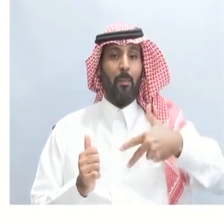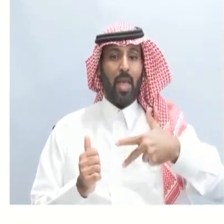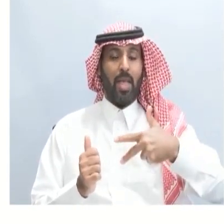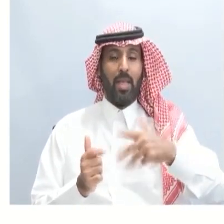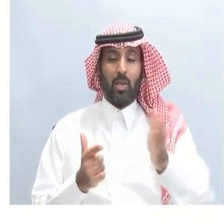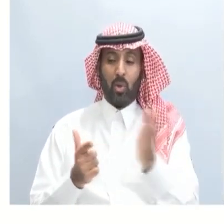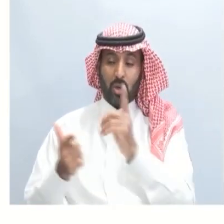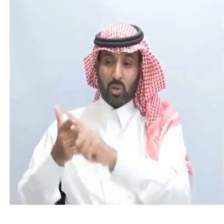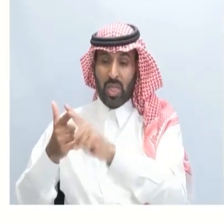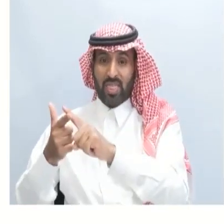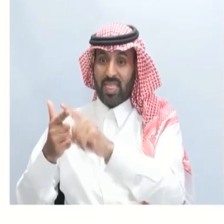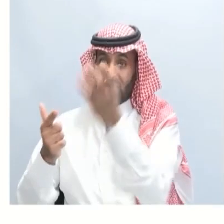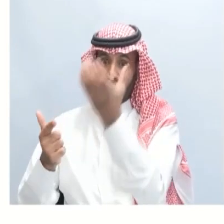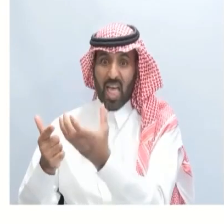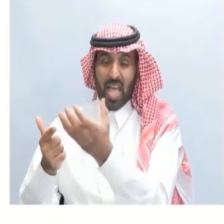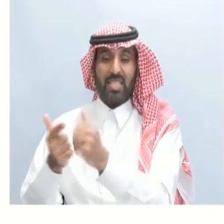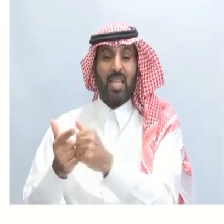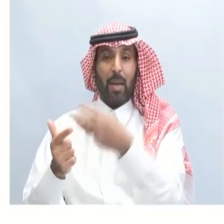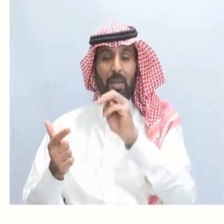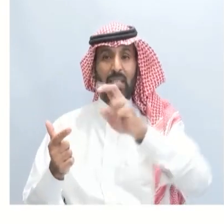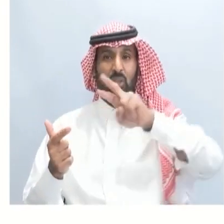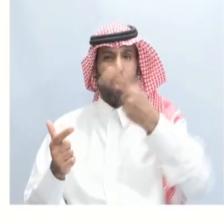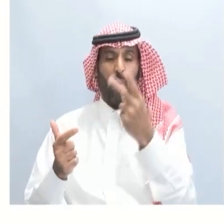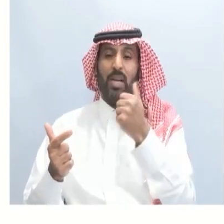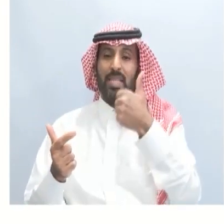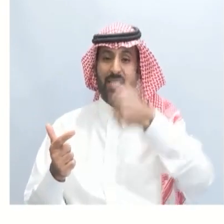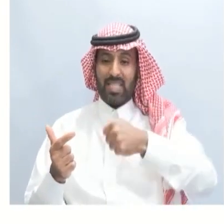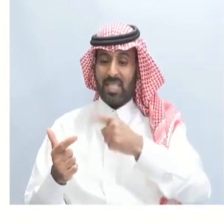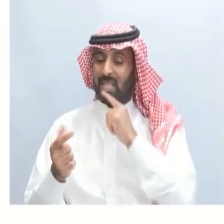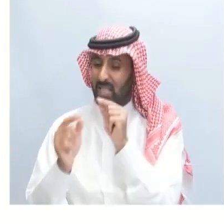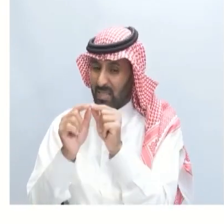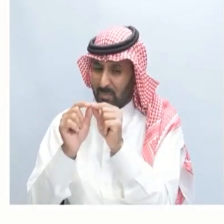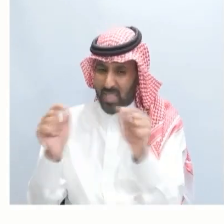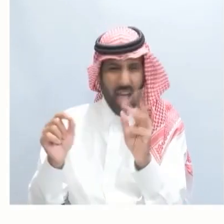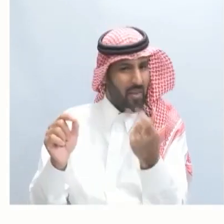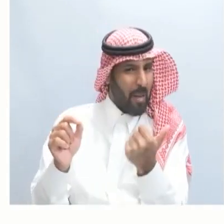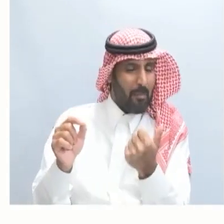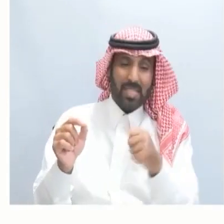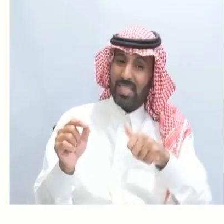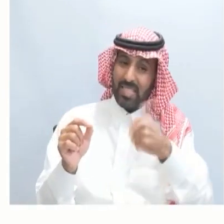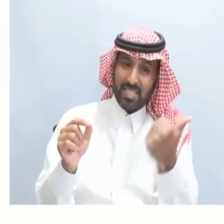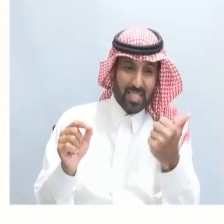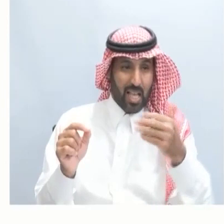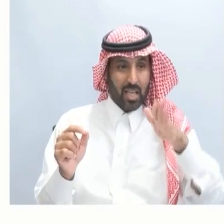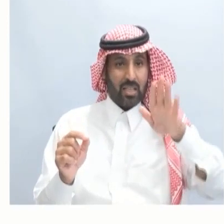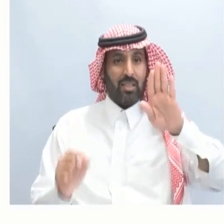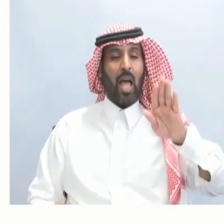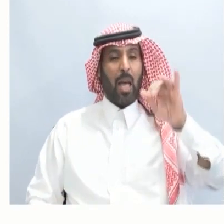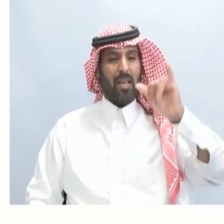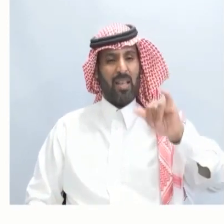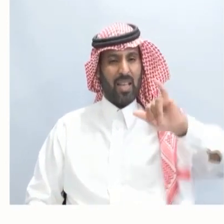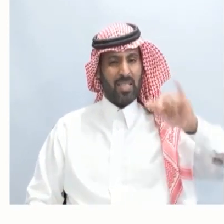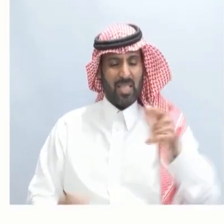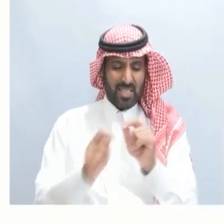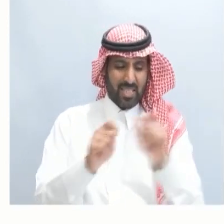الثانيه 60 حصلت على المسافه هذه ب 6 سم انظر معي جيدا لهذه المسافه هي عباره عن